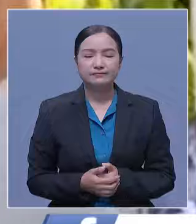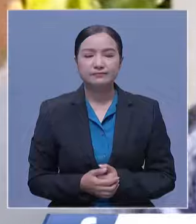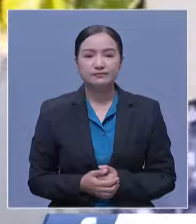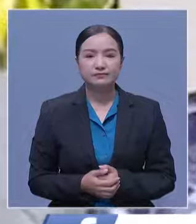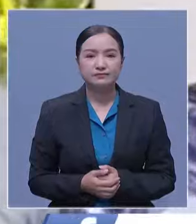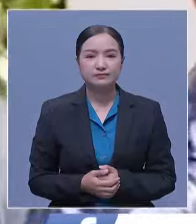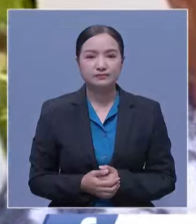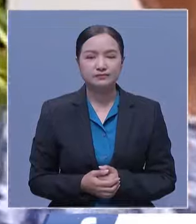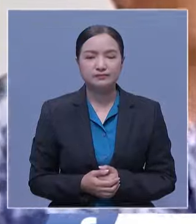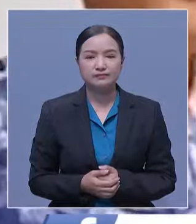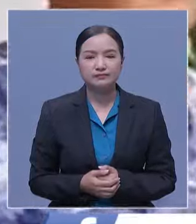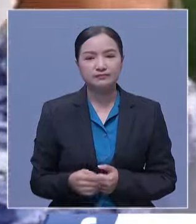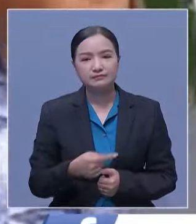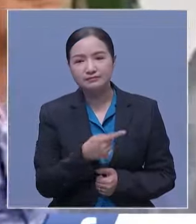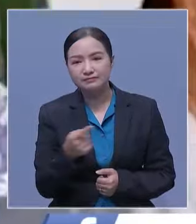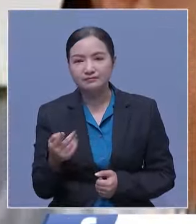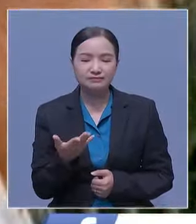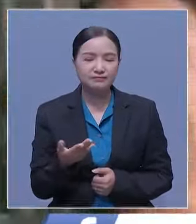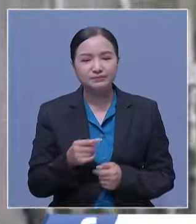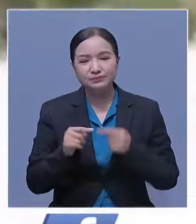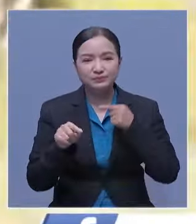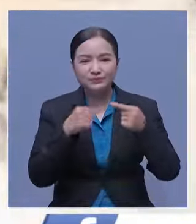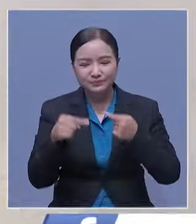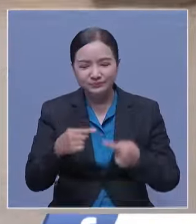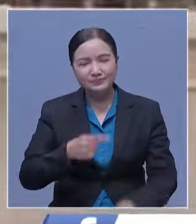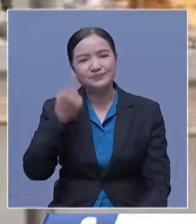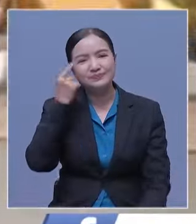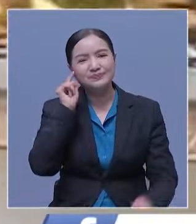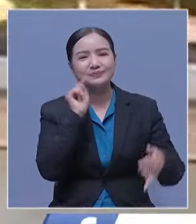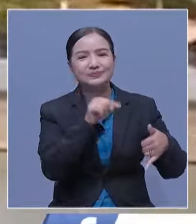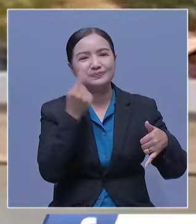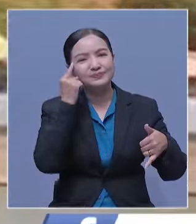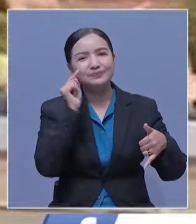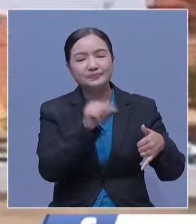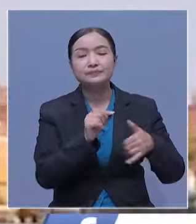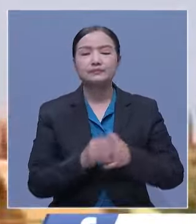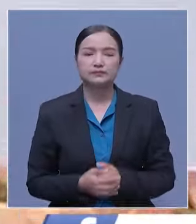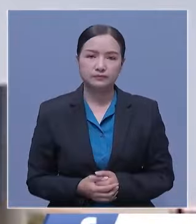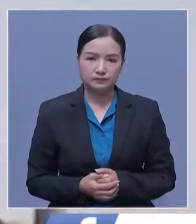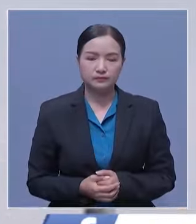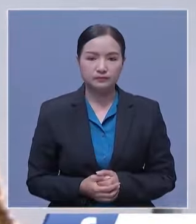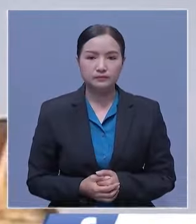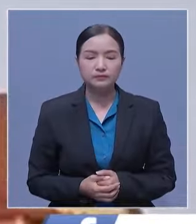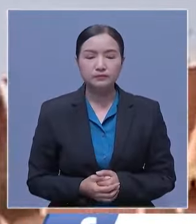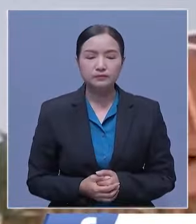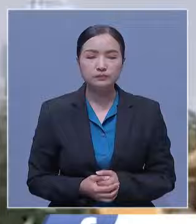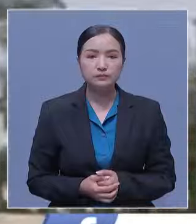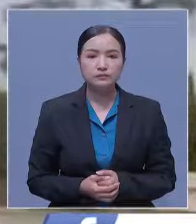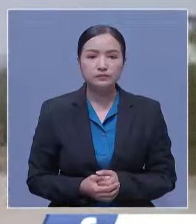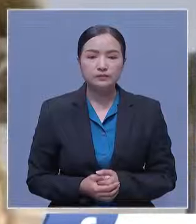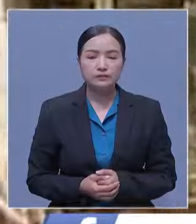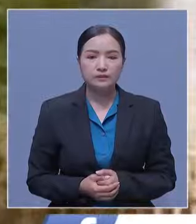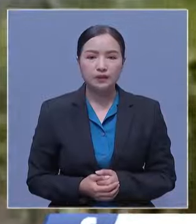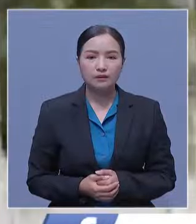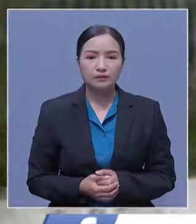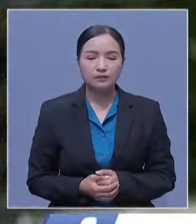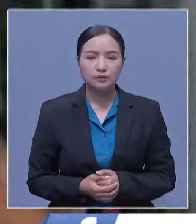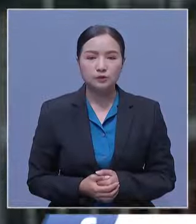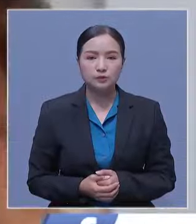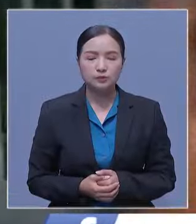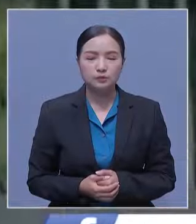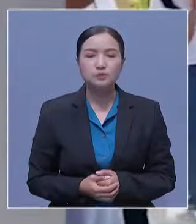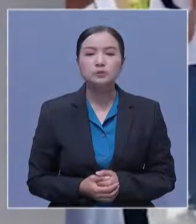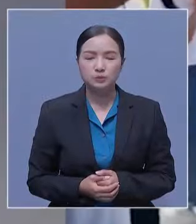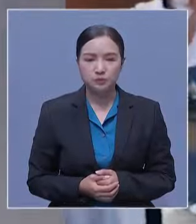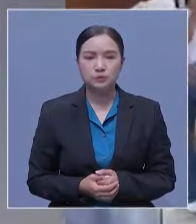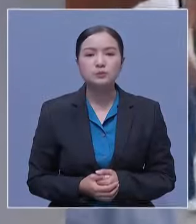ากๆคือหลายคนก็เข้าไปคอมเมนต์นะคะบอกคิดถึงลุงตู่จังเลยซึ่งหลังจากที่พลเอกประยุทธ์เนี่ยพ้นจ